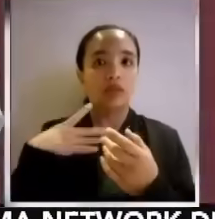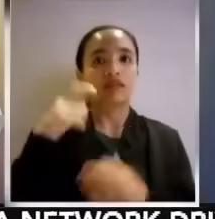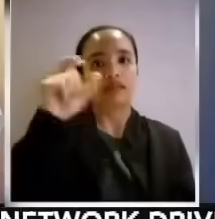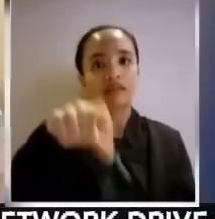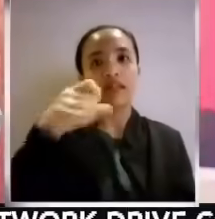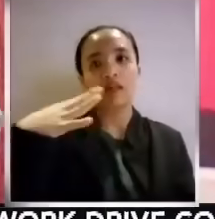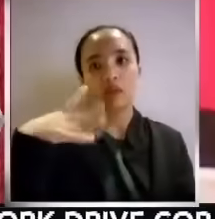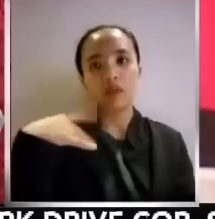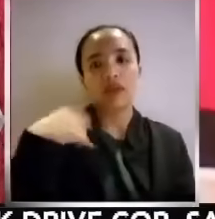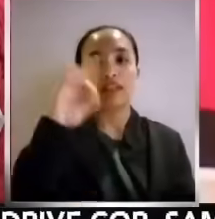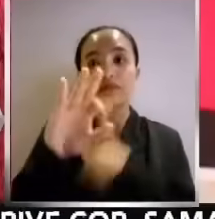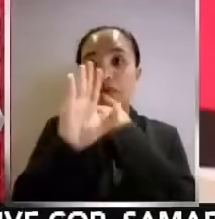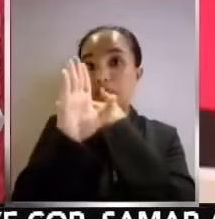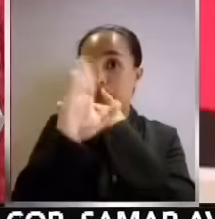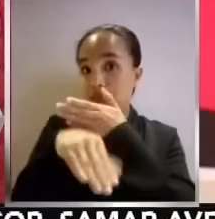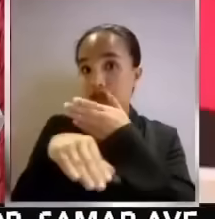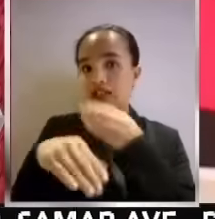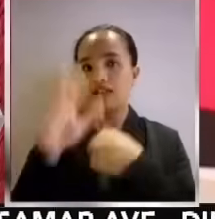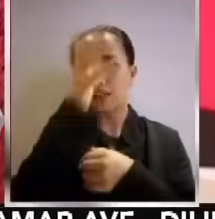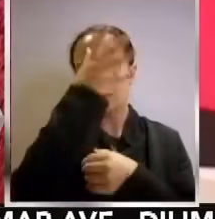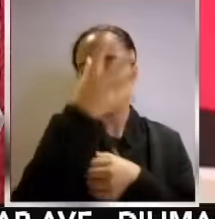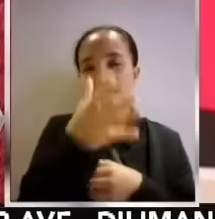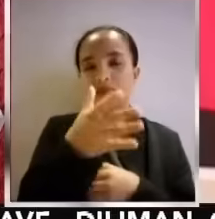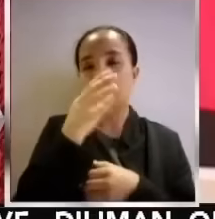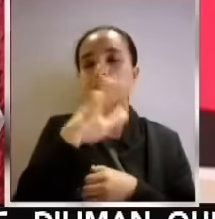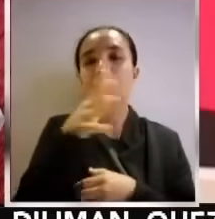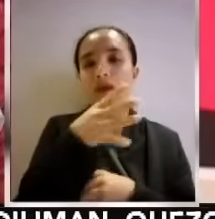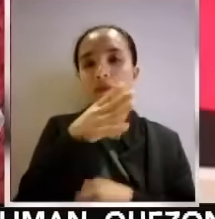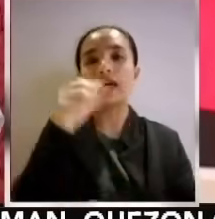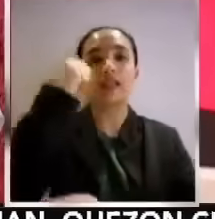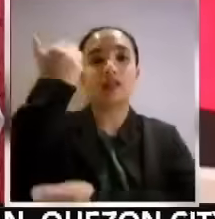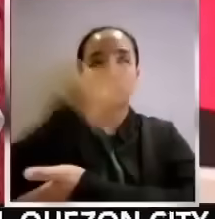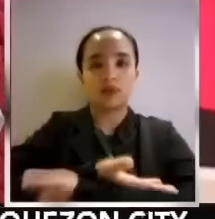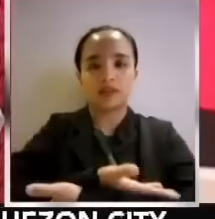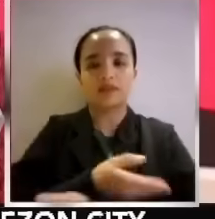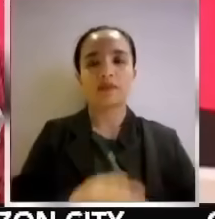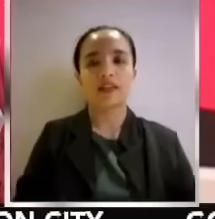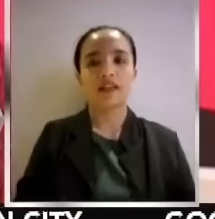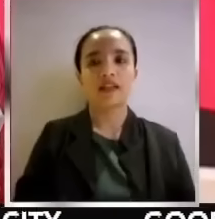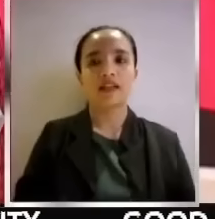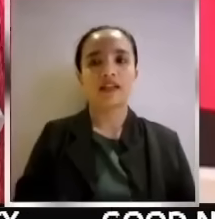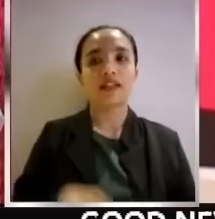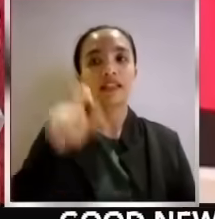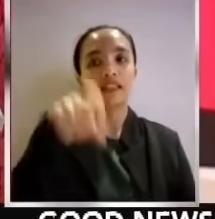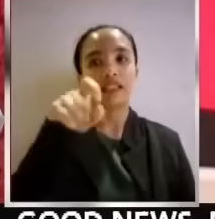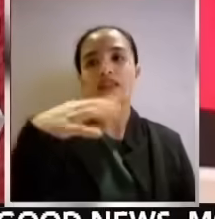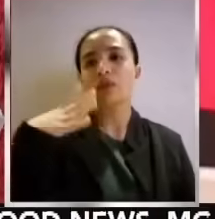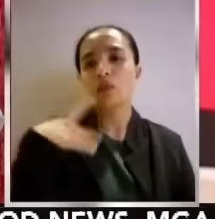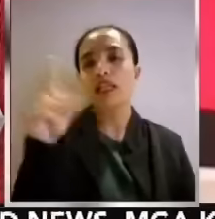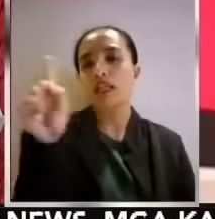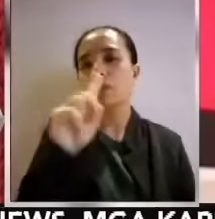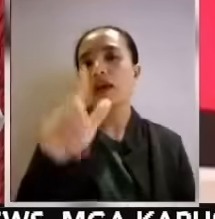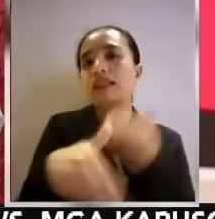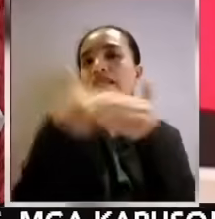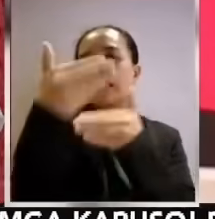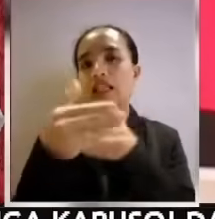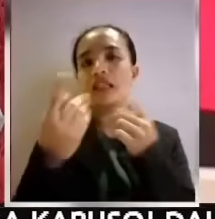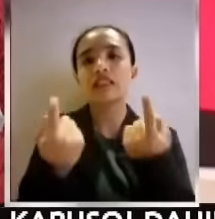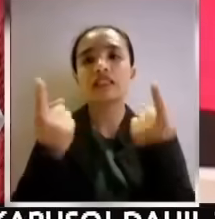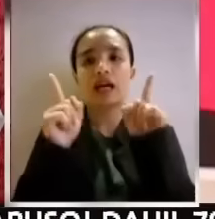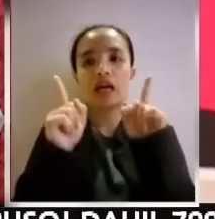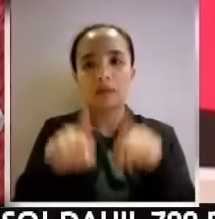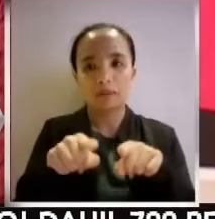ba ang mag-ina, si Alex at saka si Rose. Kailangan nilang abangan kung ano pa bang mangyayari kasi ang dami ng mga namamatay na